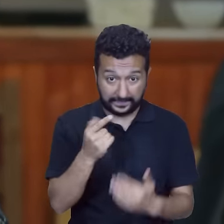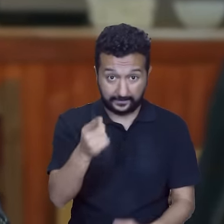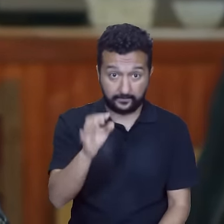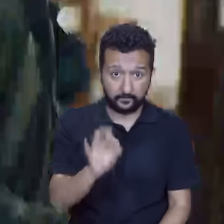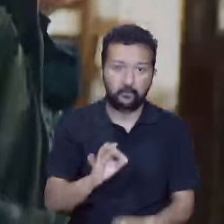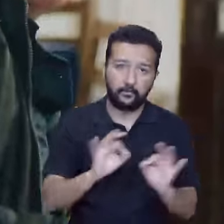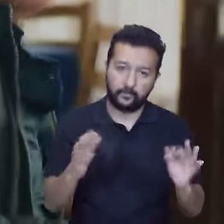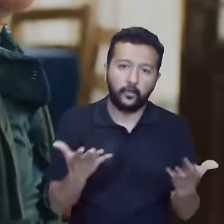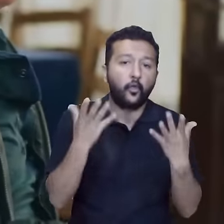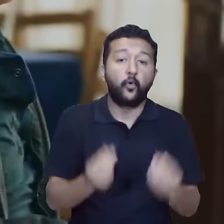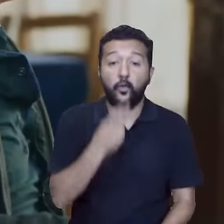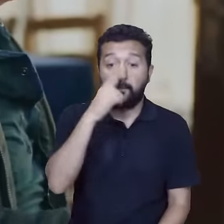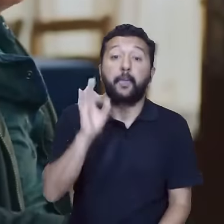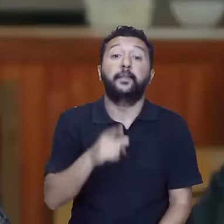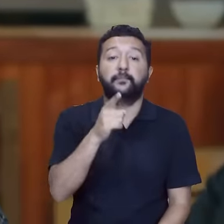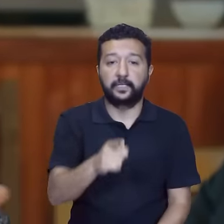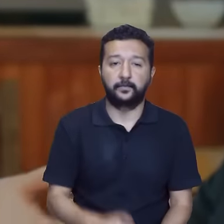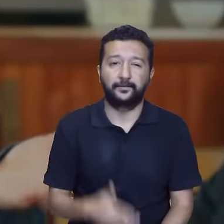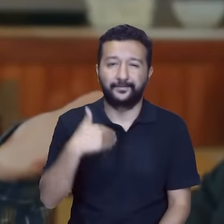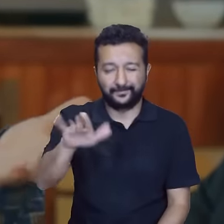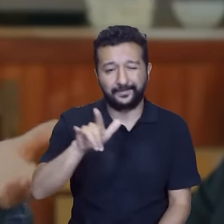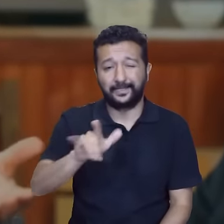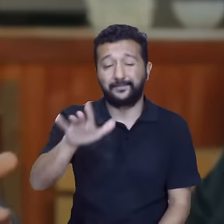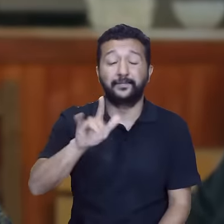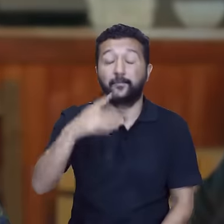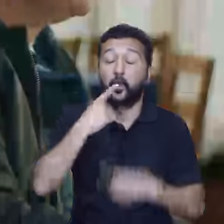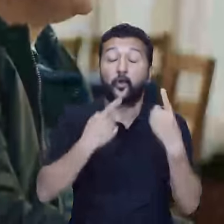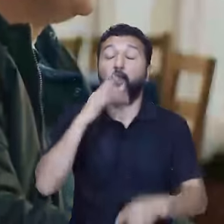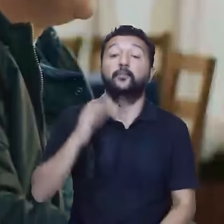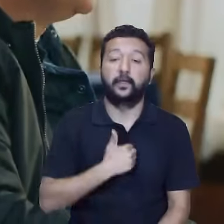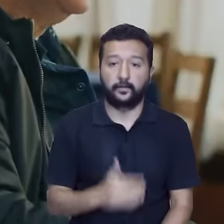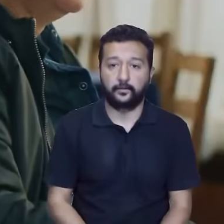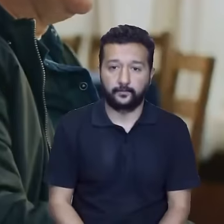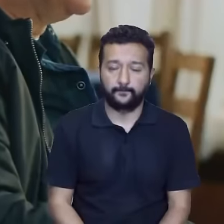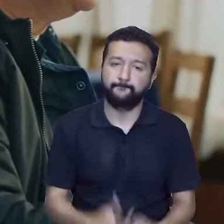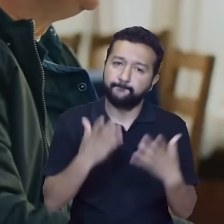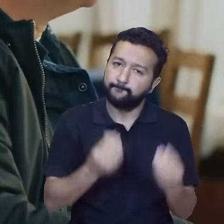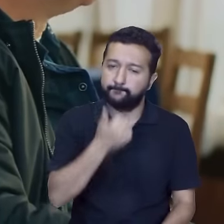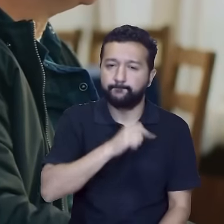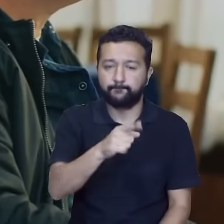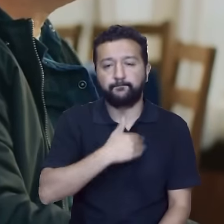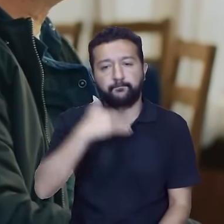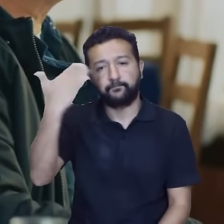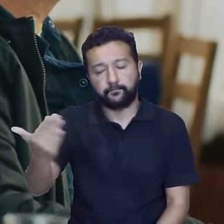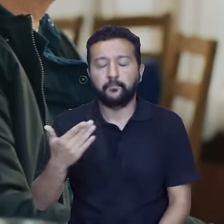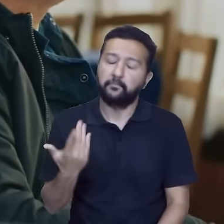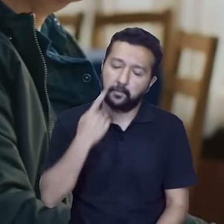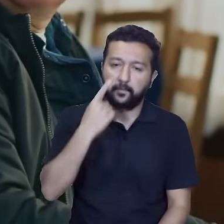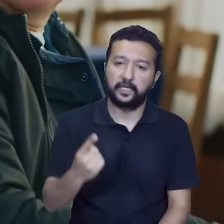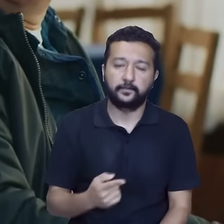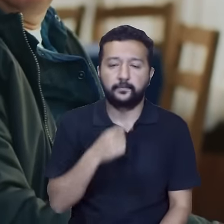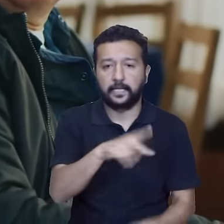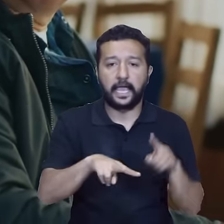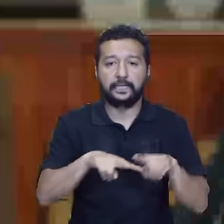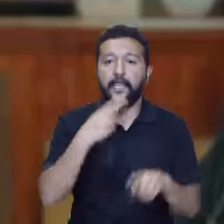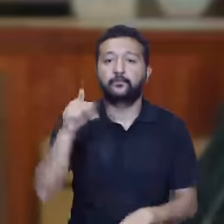destek? Evet. Ne oldu? Beğenemediniz mi? Hadi yürü git Şener, açtırım ağzımı şimdi. Tamam abi. Biz de bakarız o zaman şey...